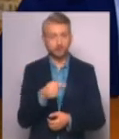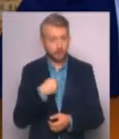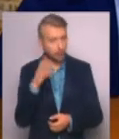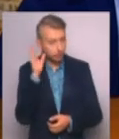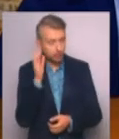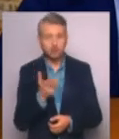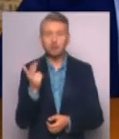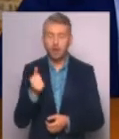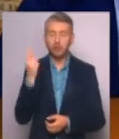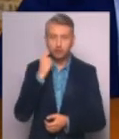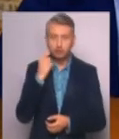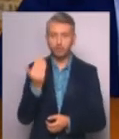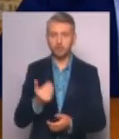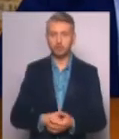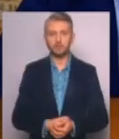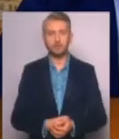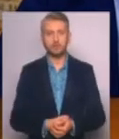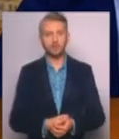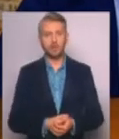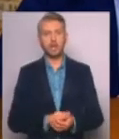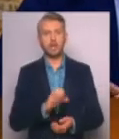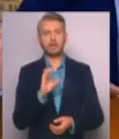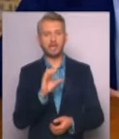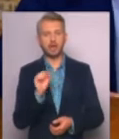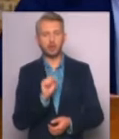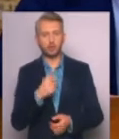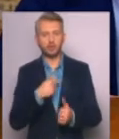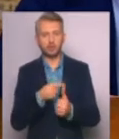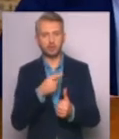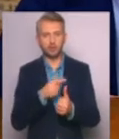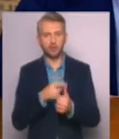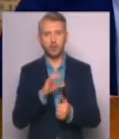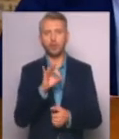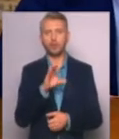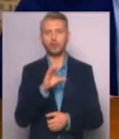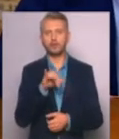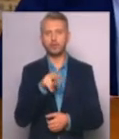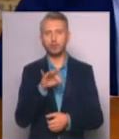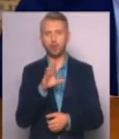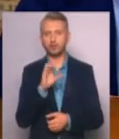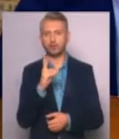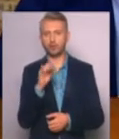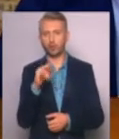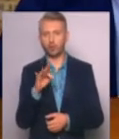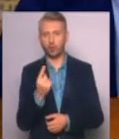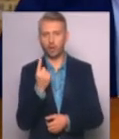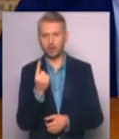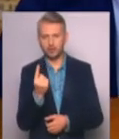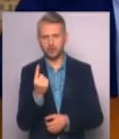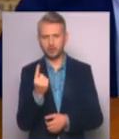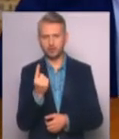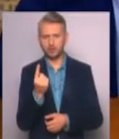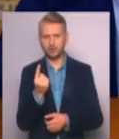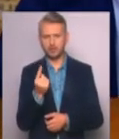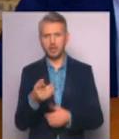да? Так, ми чуємо вас. Говоріть, будь ласка. Сергій Анатольович, мене зовут. Осиповського 1. Розрушена лісничка на